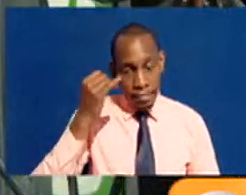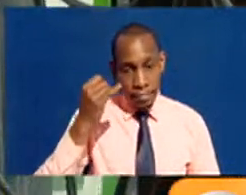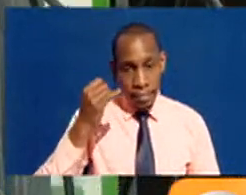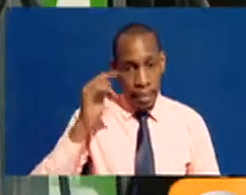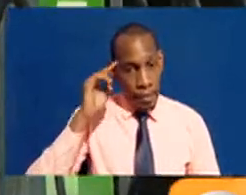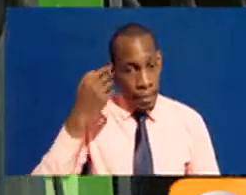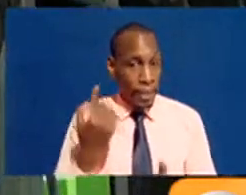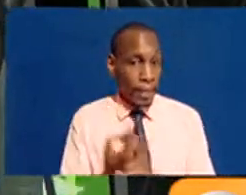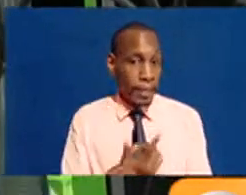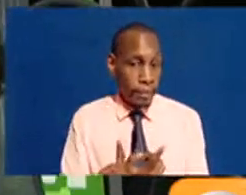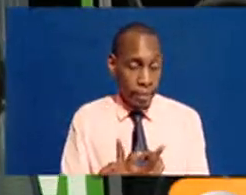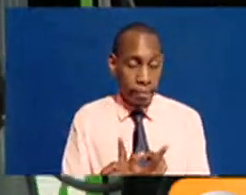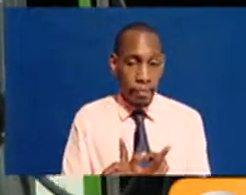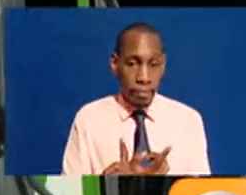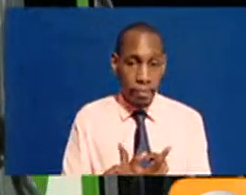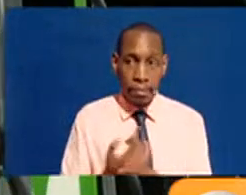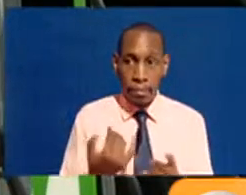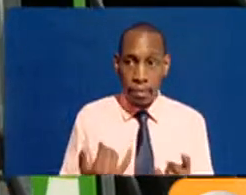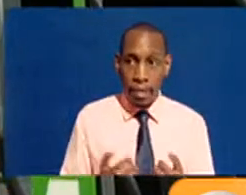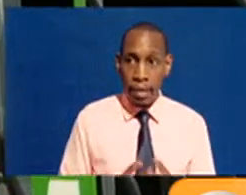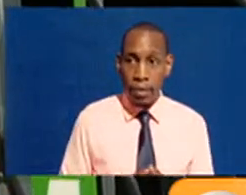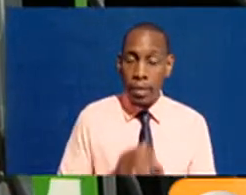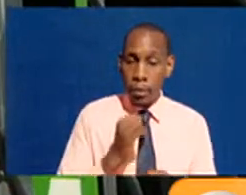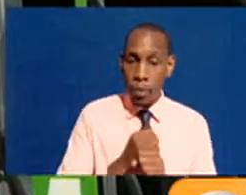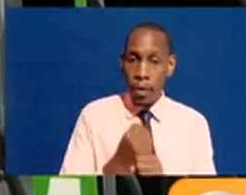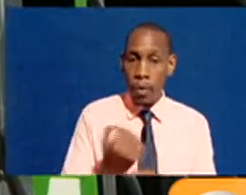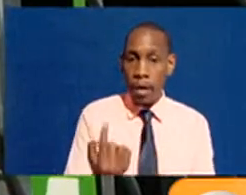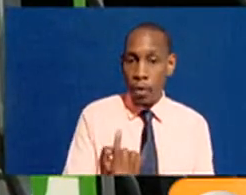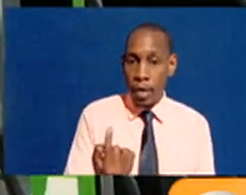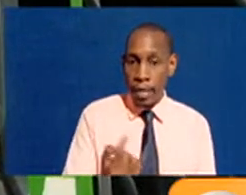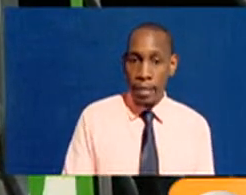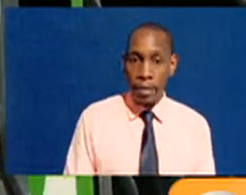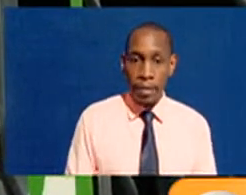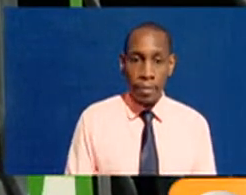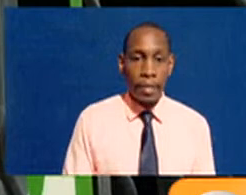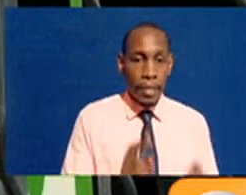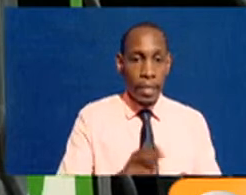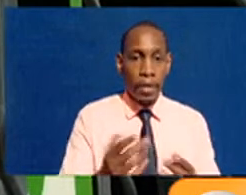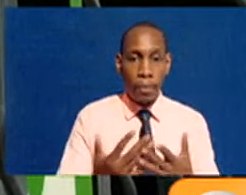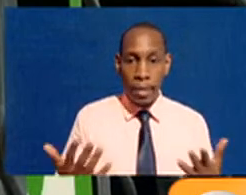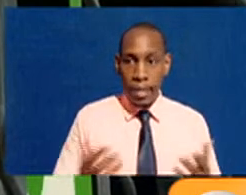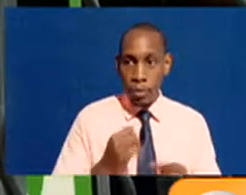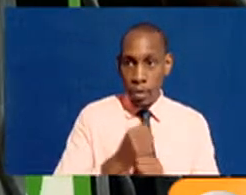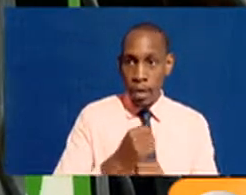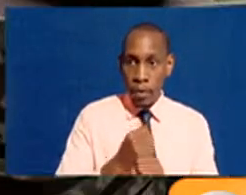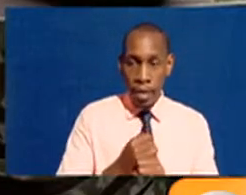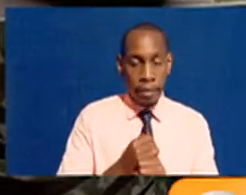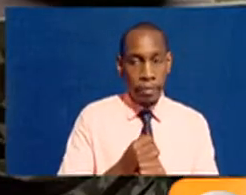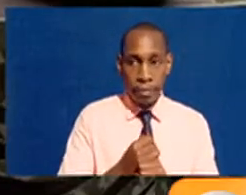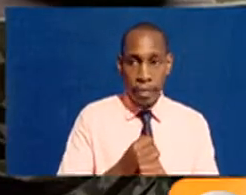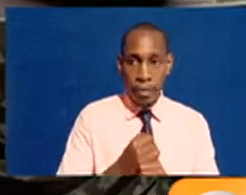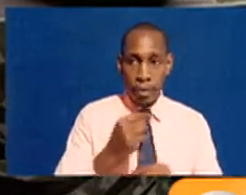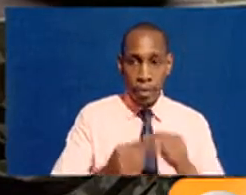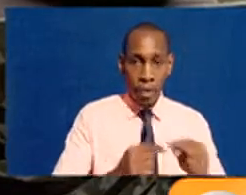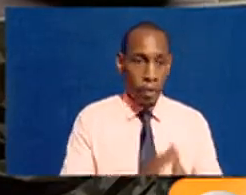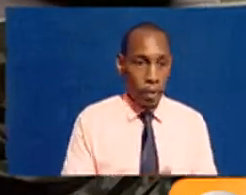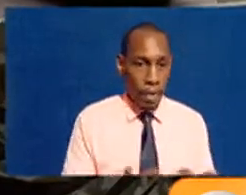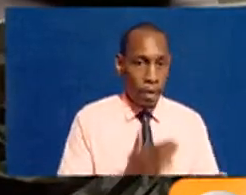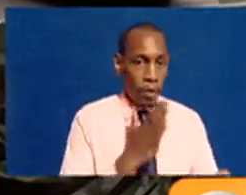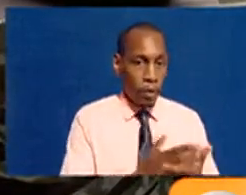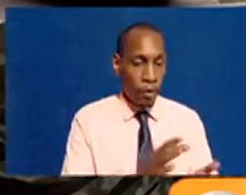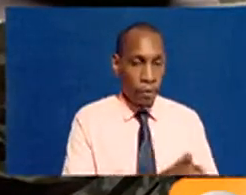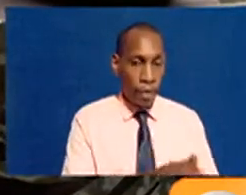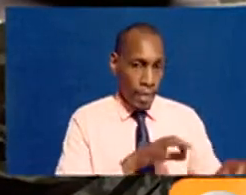way. So anakuwa sasa ni kazi. Ni vitu za kawaida, yani unakanyaga ukipita tu. Patricia, hebu